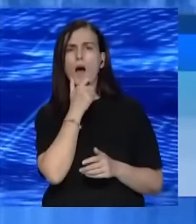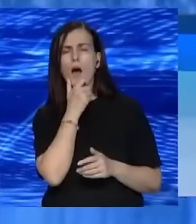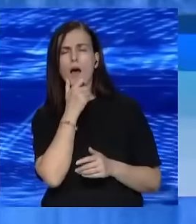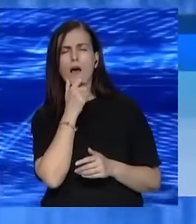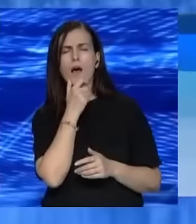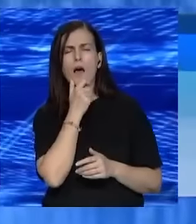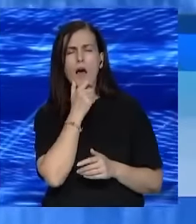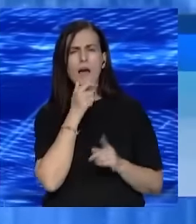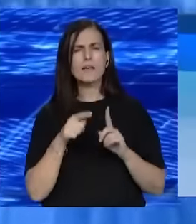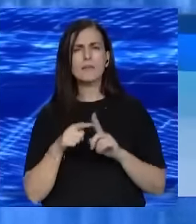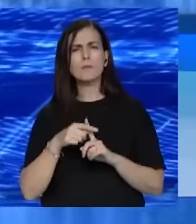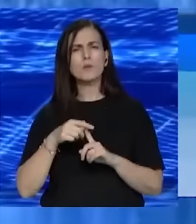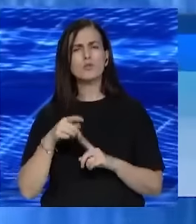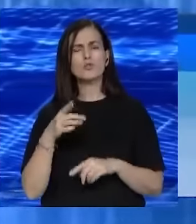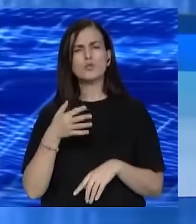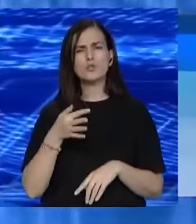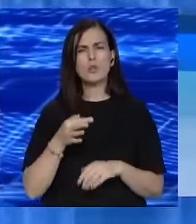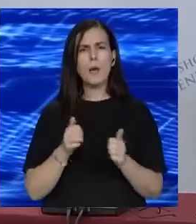reformës në drejtësi.